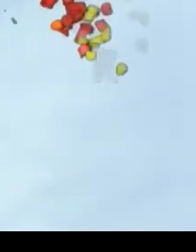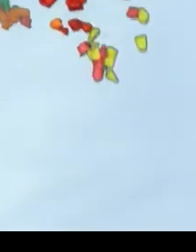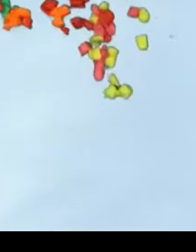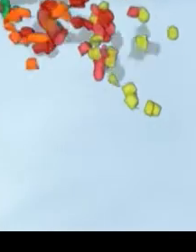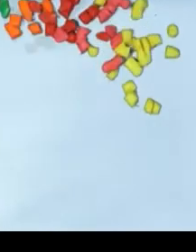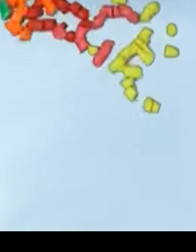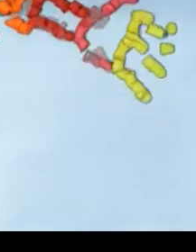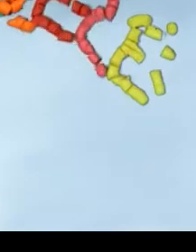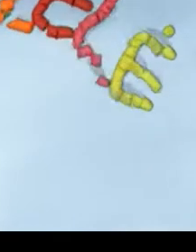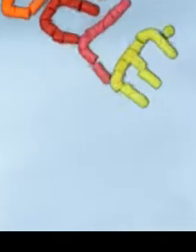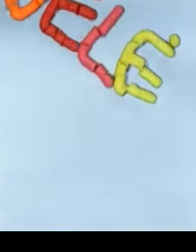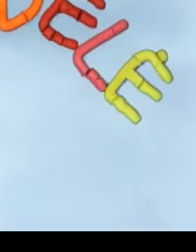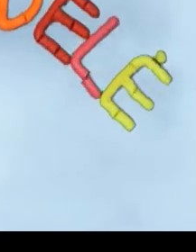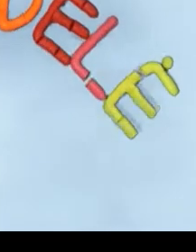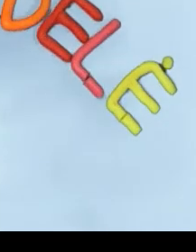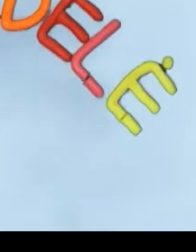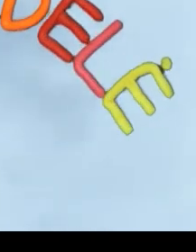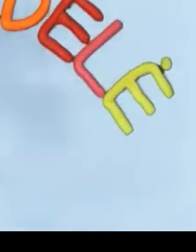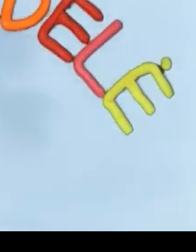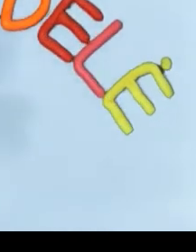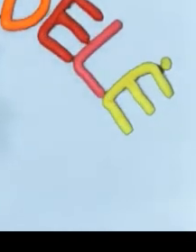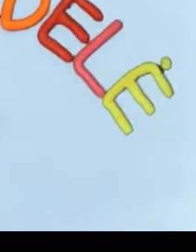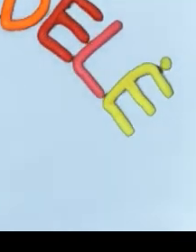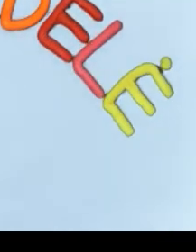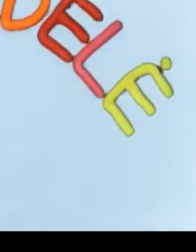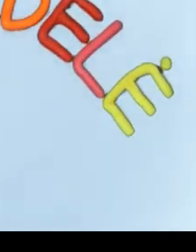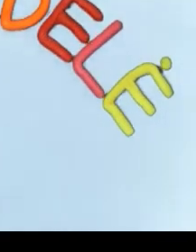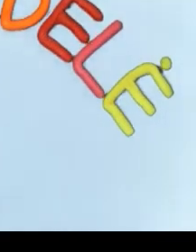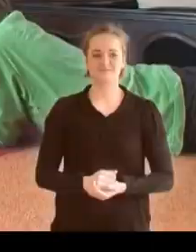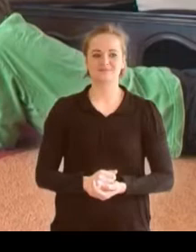vaikai! Čiagi žvaigždelė, tikrai!